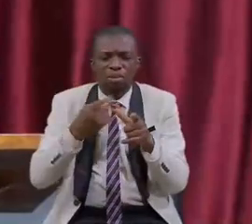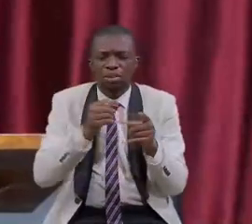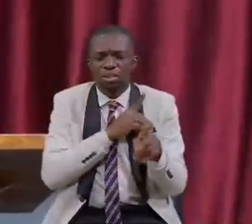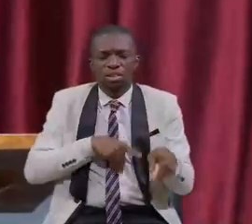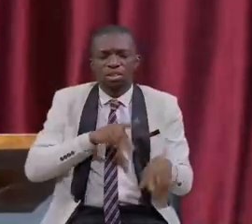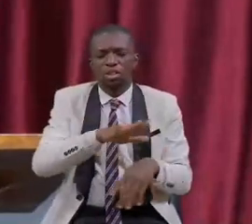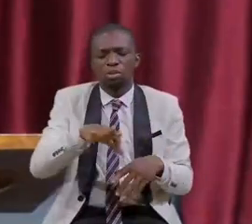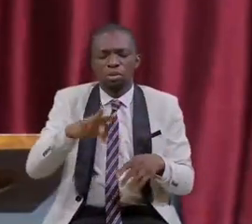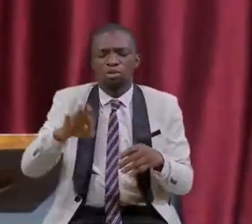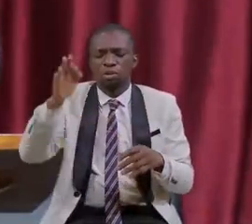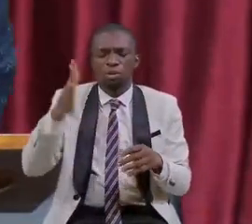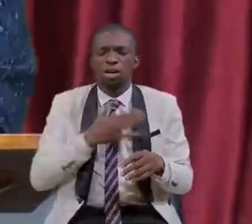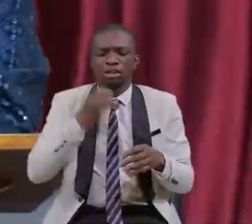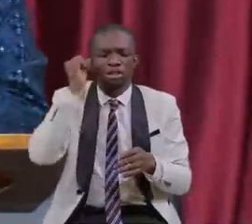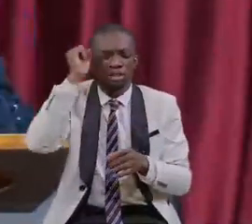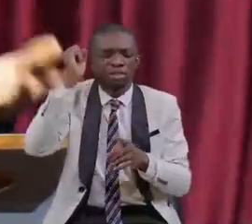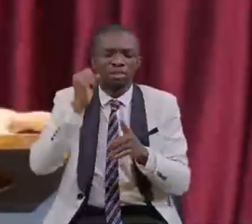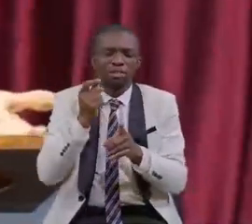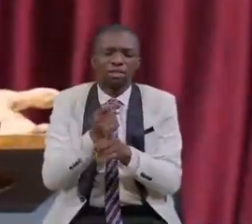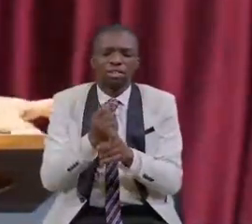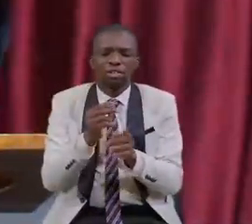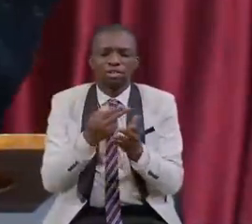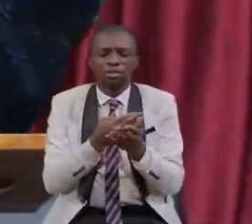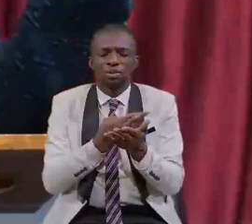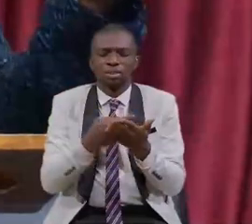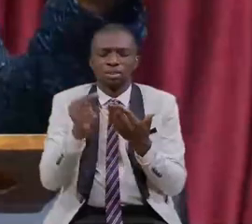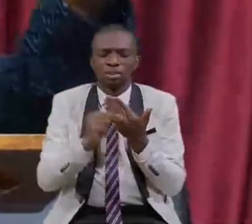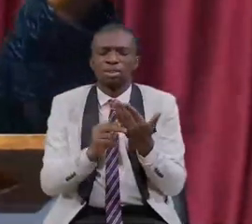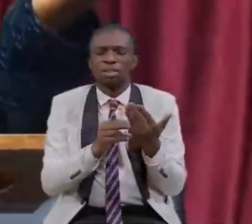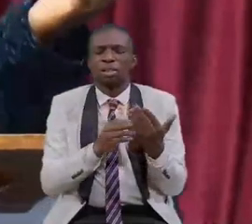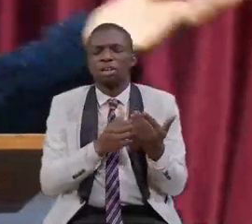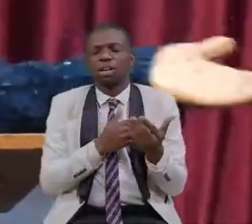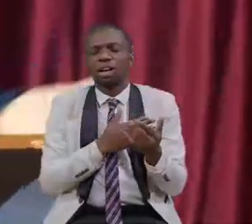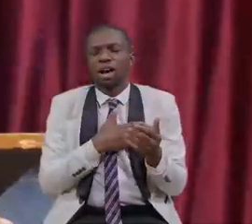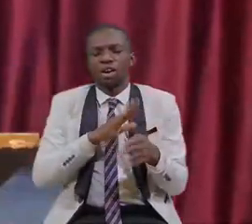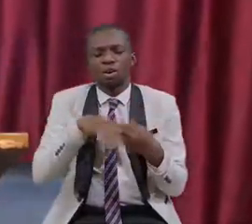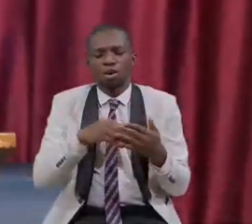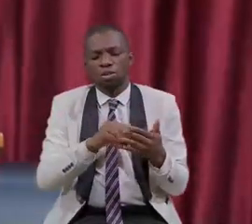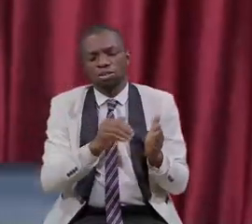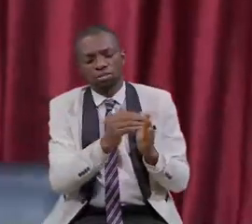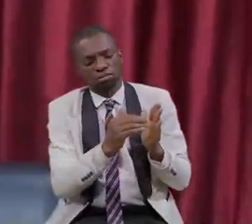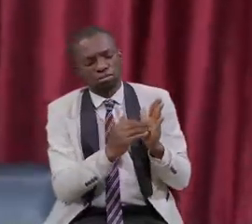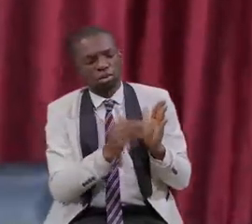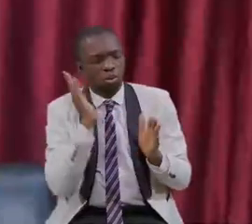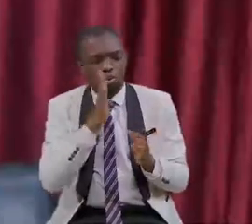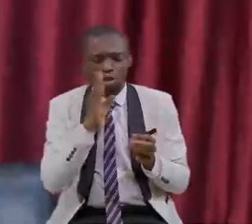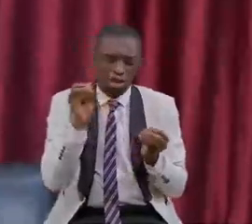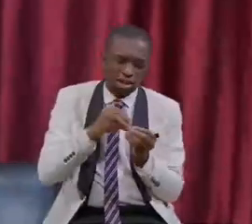Et toutes ces choses vous seront données par-dessus. Si nous prions que ton règne vienne,